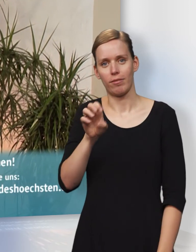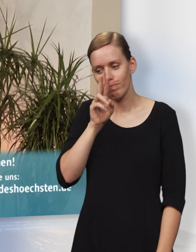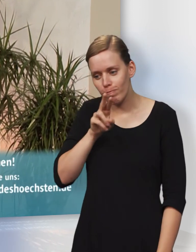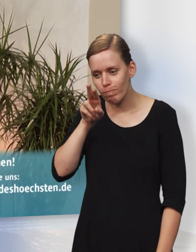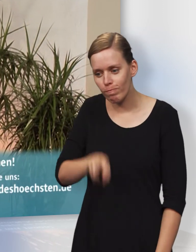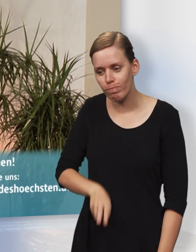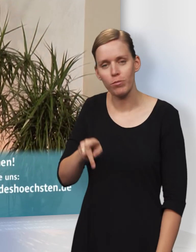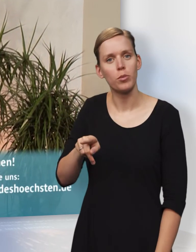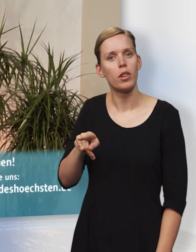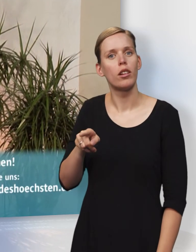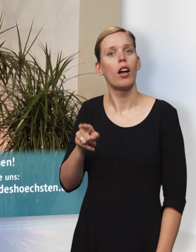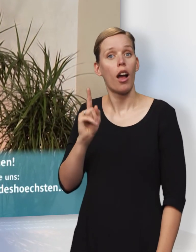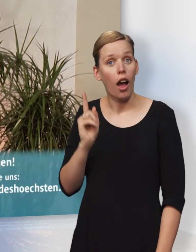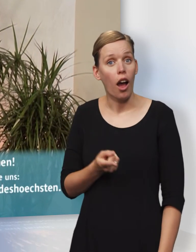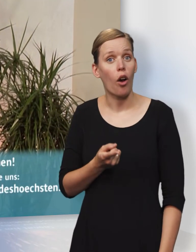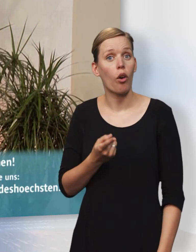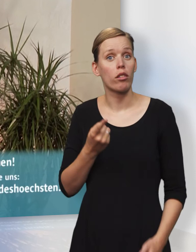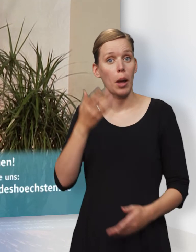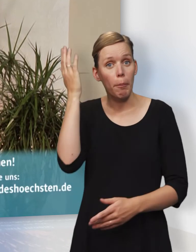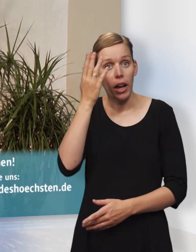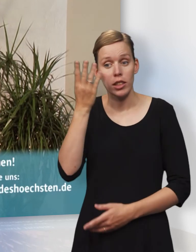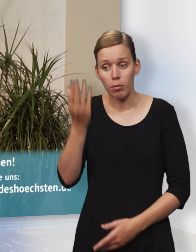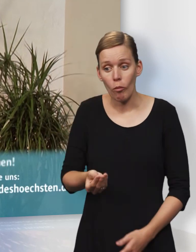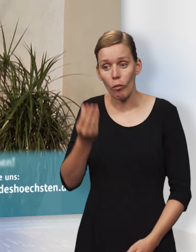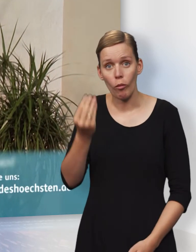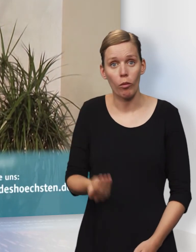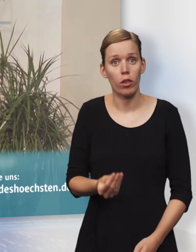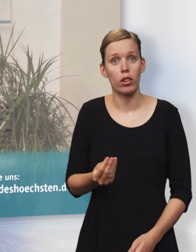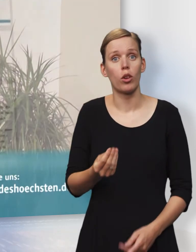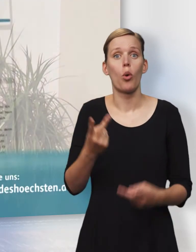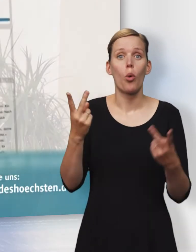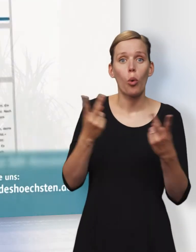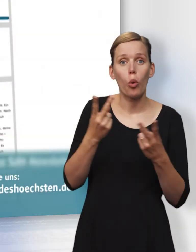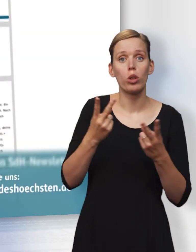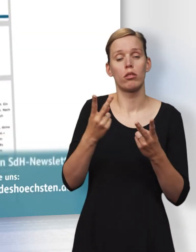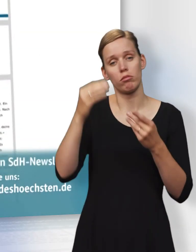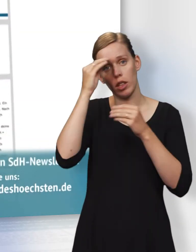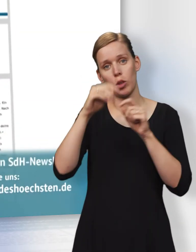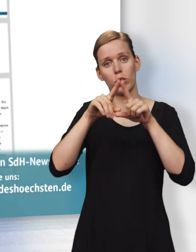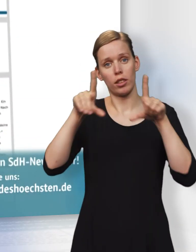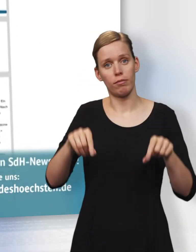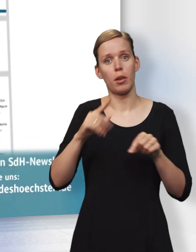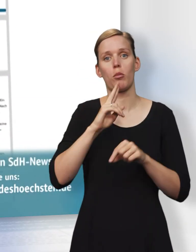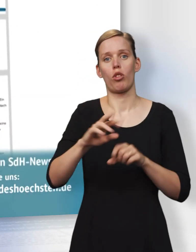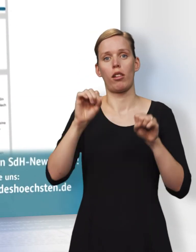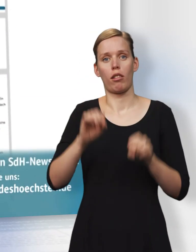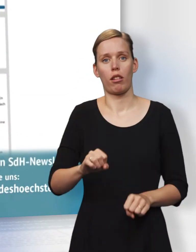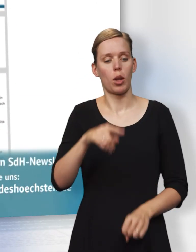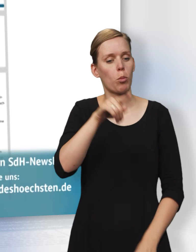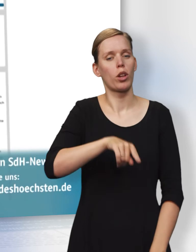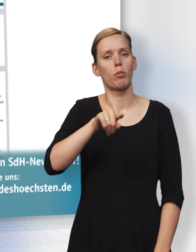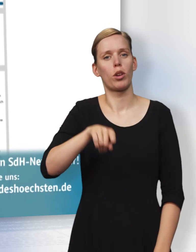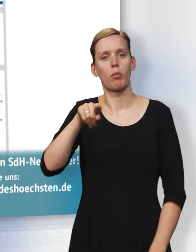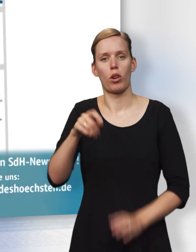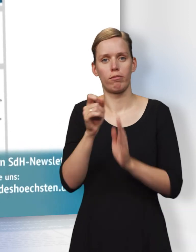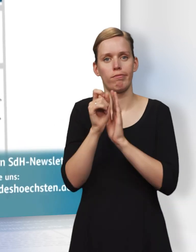www.stundedeshoechsten.de. Dort können Sie auch die Predigten herunterladen und Sie können einen Newsletter bestellen, mit dem wir Sie einmal im Monat